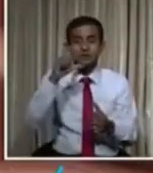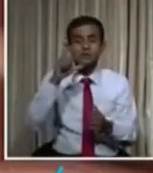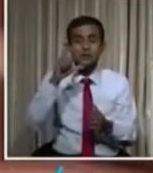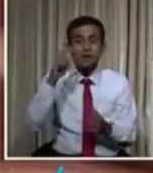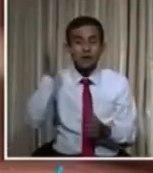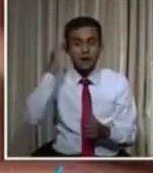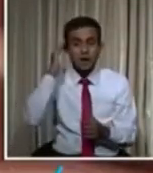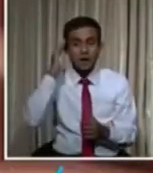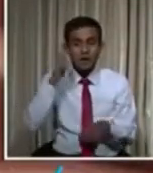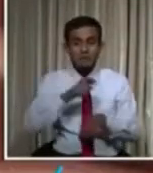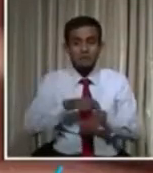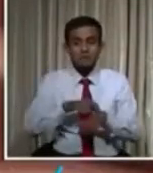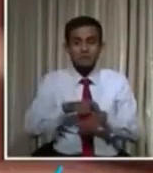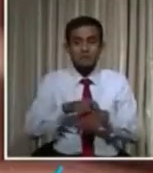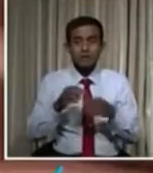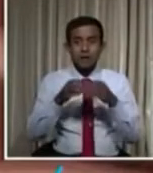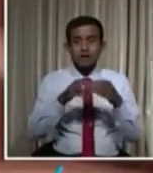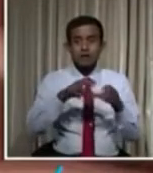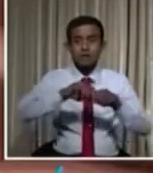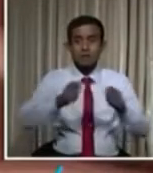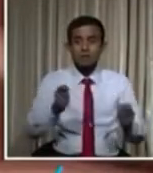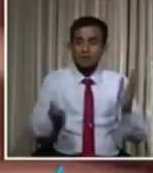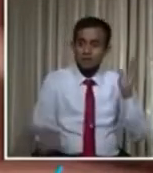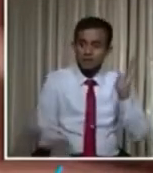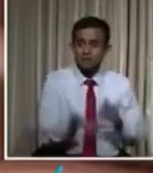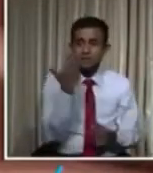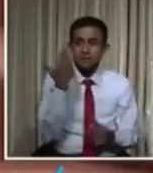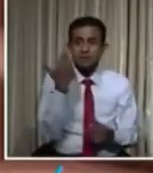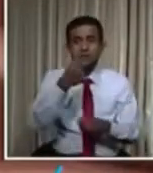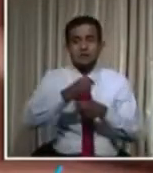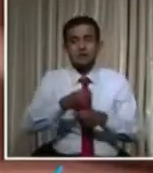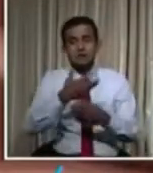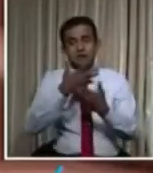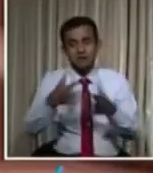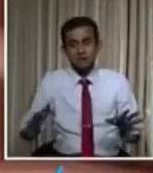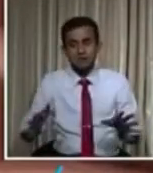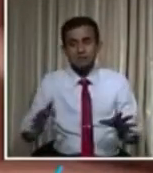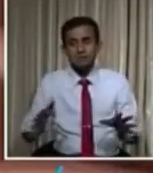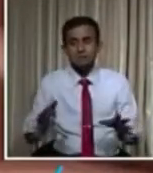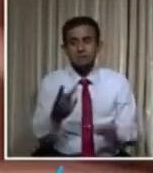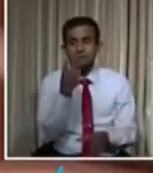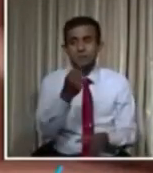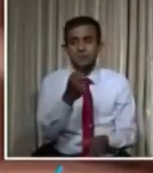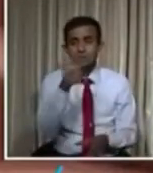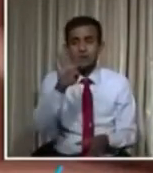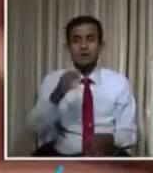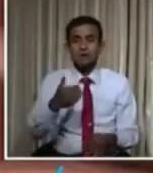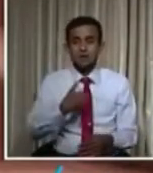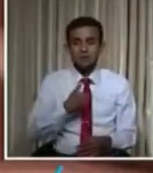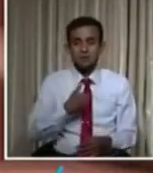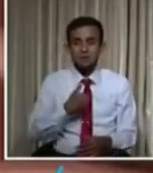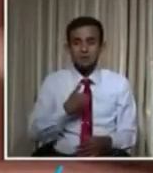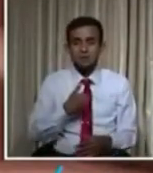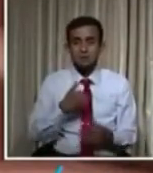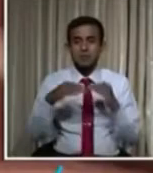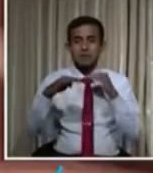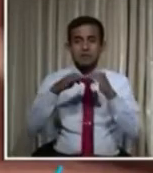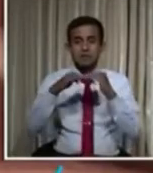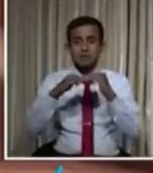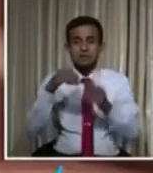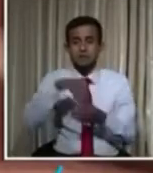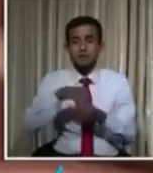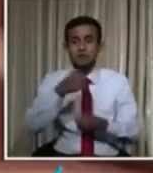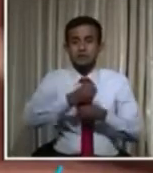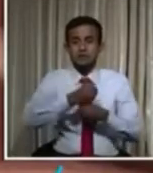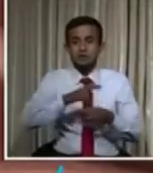බණ්ඩාරනායක මැතිනිගේ කාලේ කට්ටියක් කඩාගෙන ගියා. ඒකෙන් ඒ ආණ්ඩුව ඉවර වුණා. 2014 මම සාධාරණ හේතුන් උඩ ඉඳ